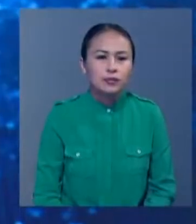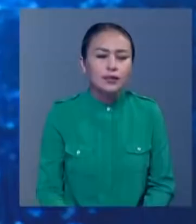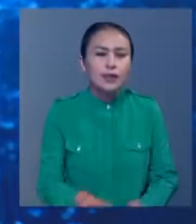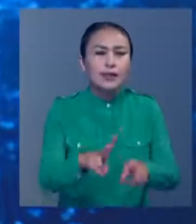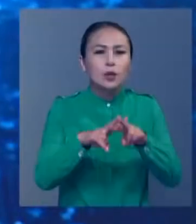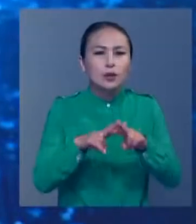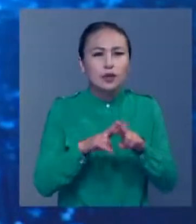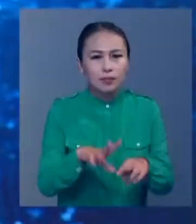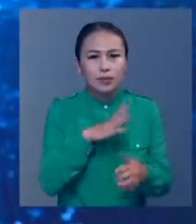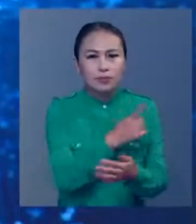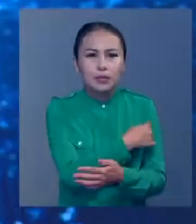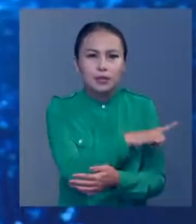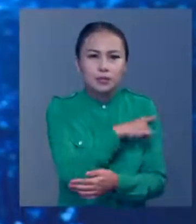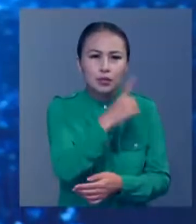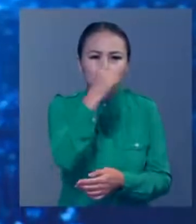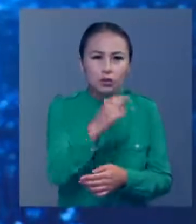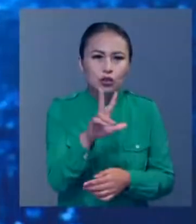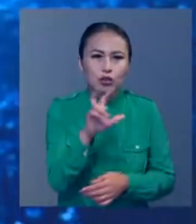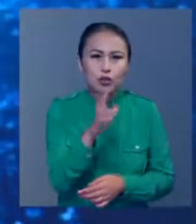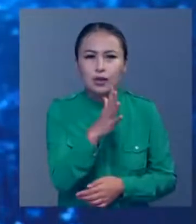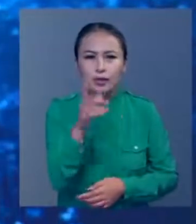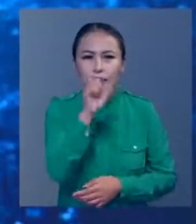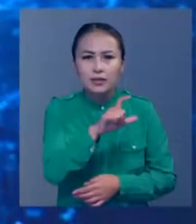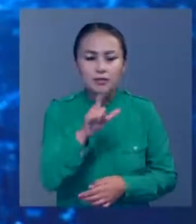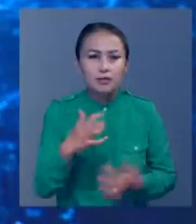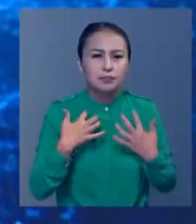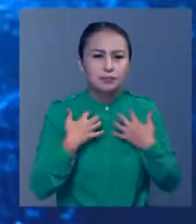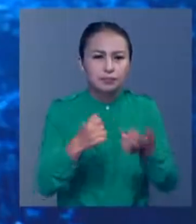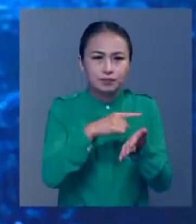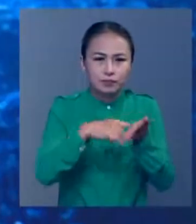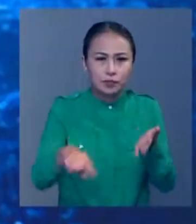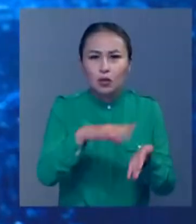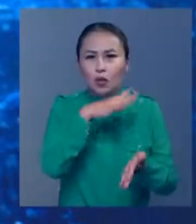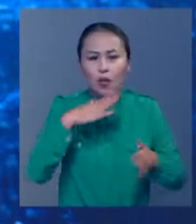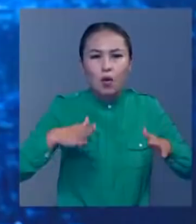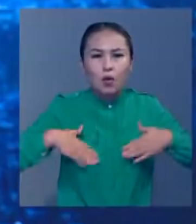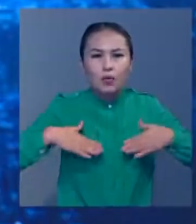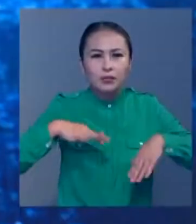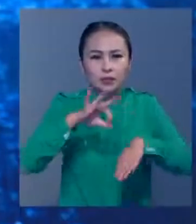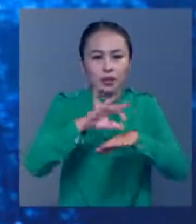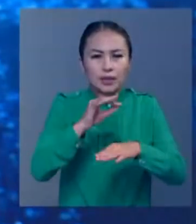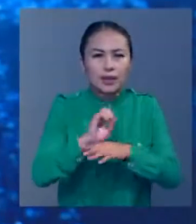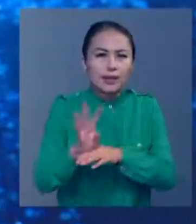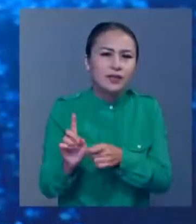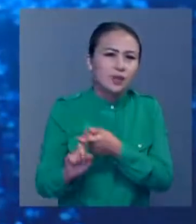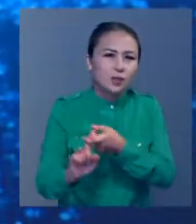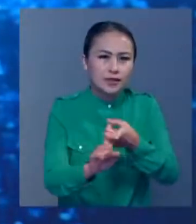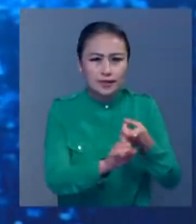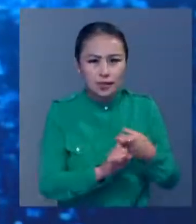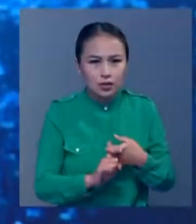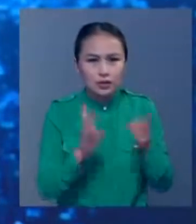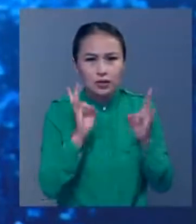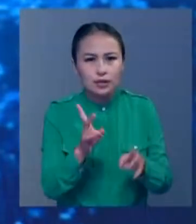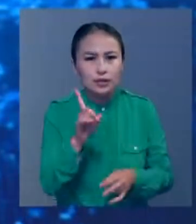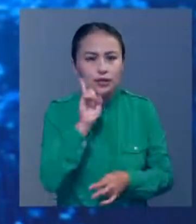Елорда стационарларынан бір күнде 300-ден астам адам емделіп шықты. Олардың көбі пневмония мен коронавирус инфекциясына шалдыққан